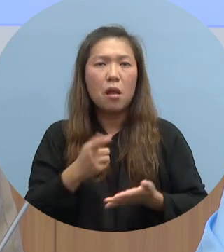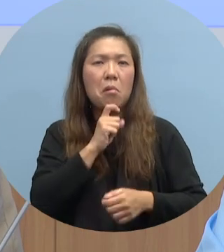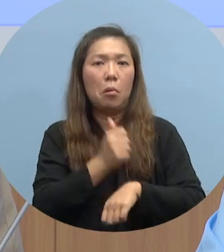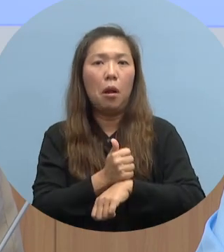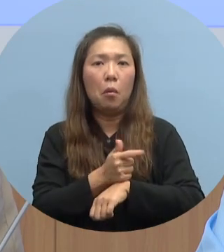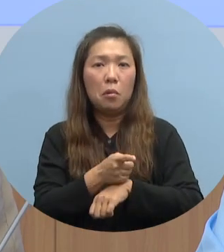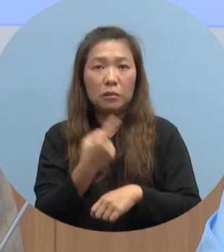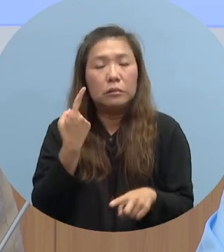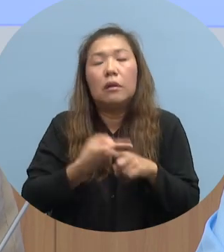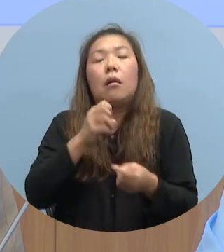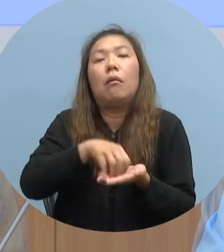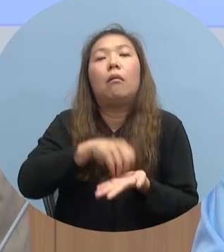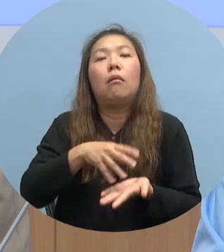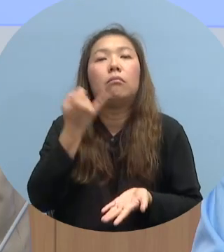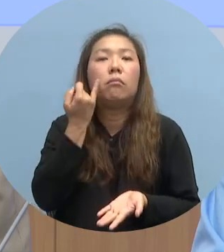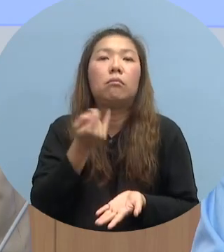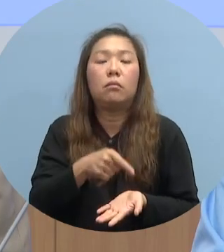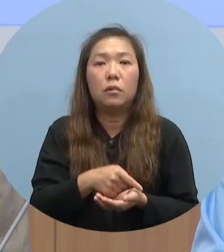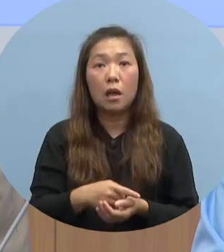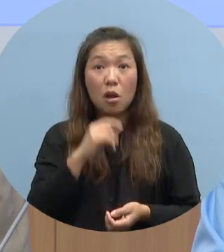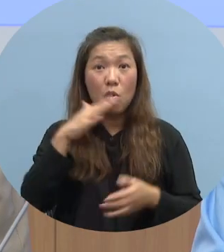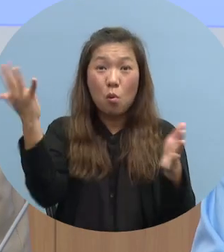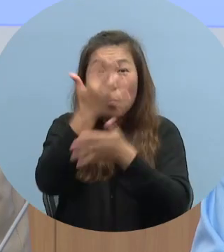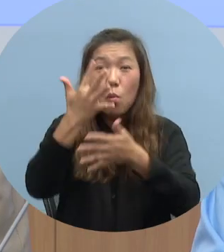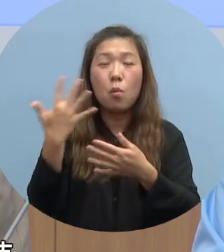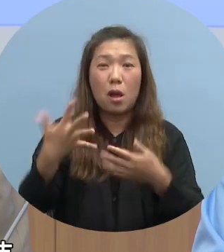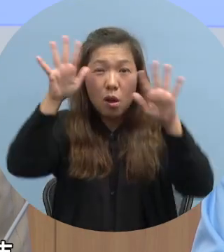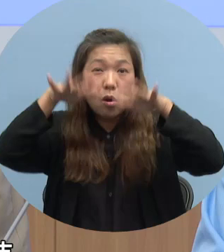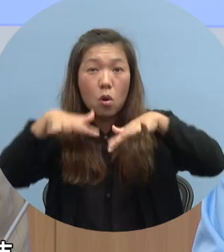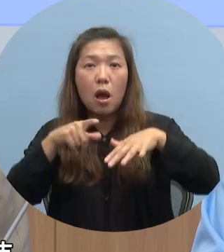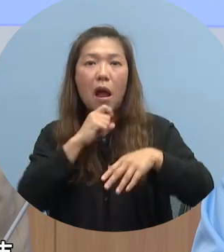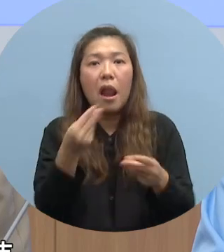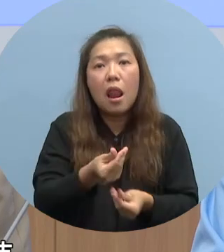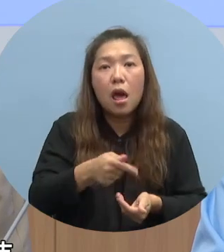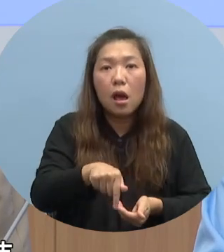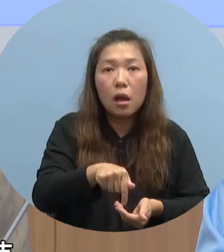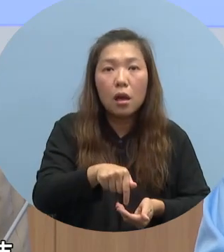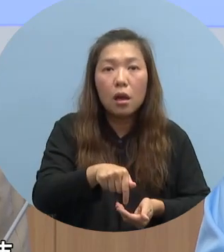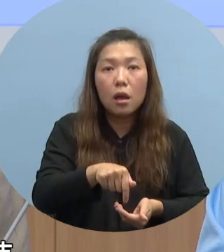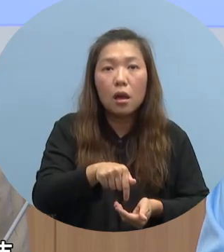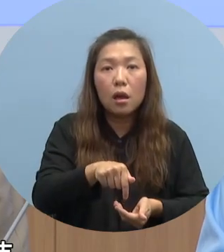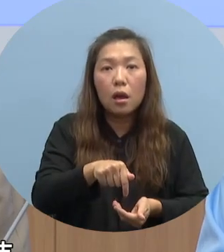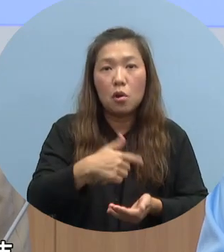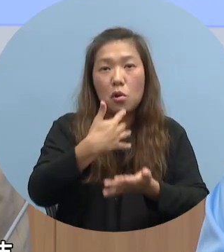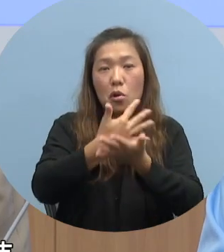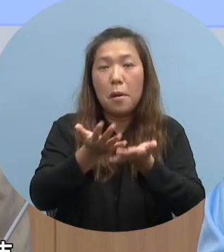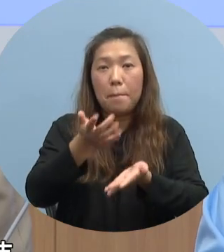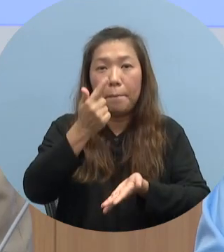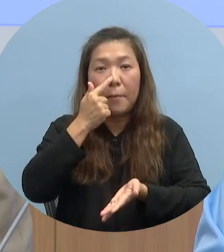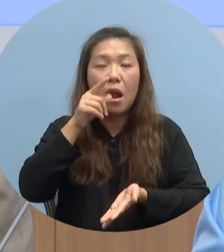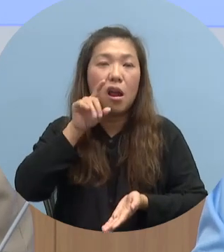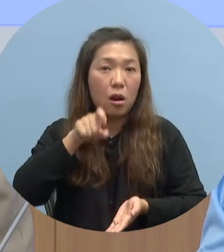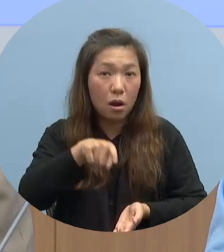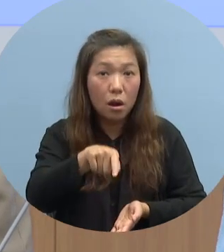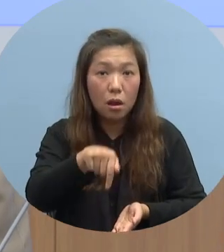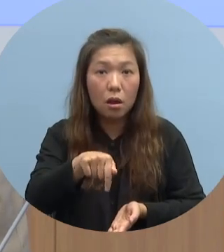啫，就係我哋冇辦法證實，暫時都做。就係當你打風落雨嗰陣時候，嗰啲泥裏面嘅類鼻咀把氏菌